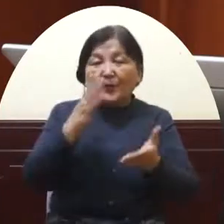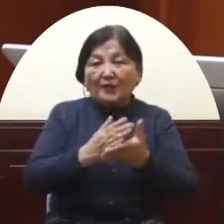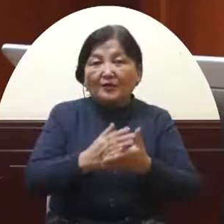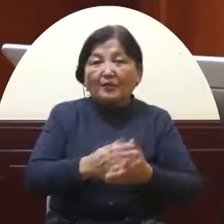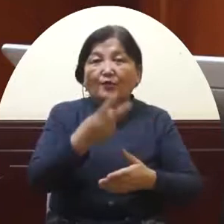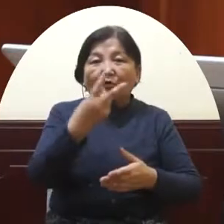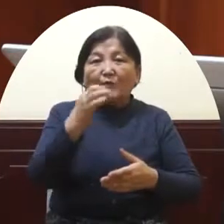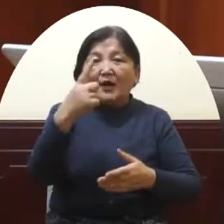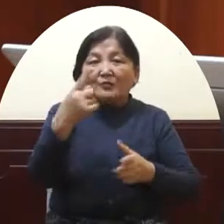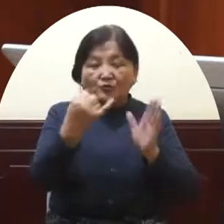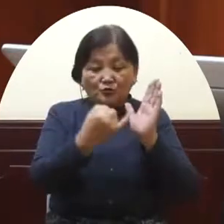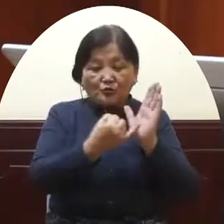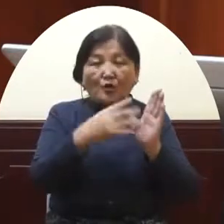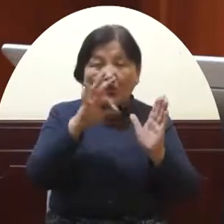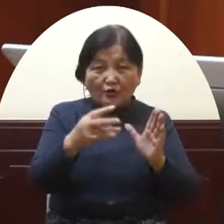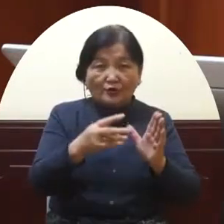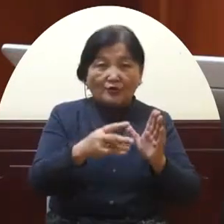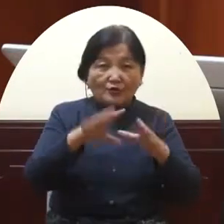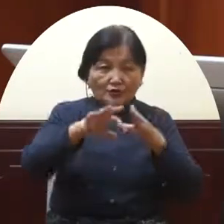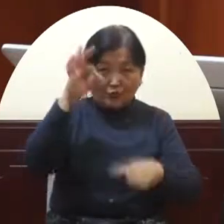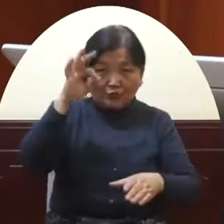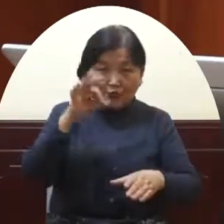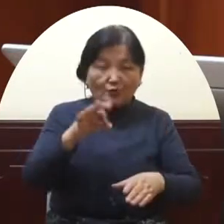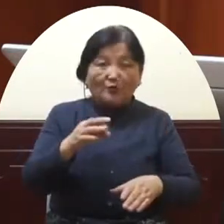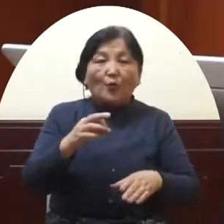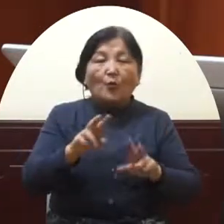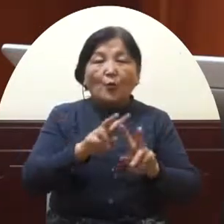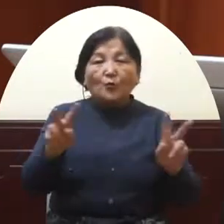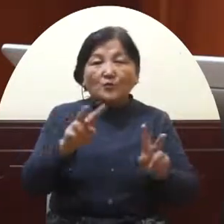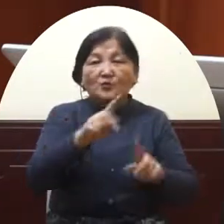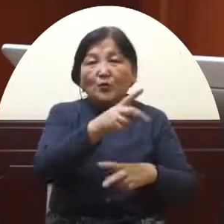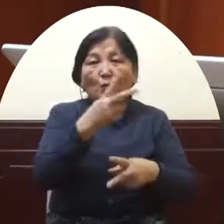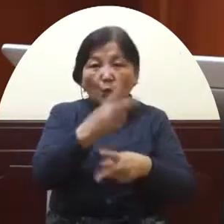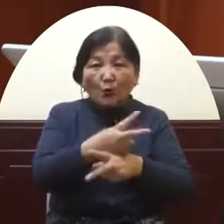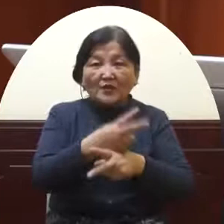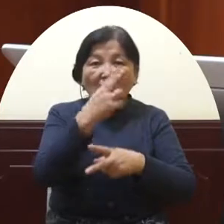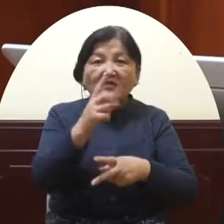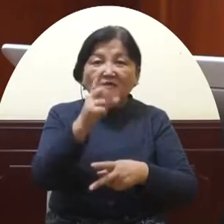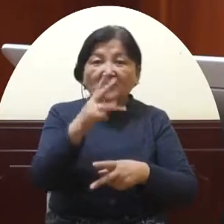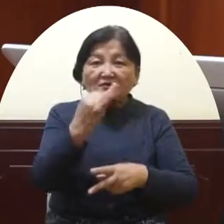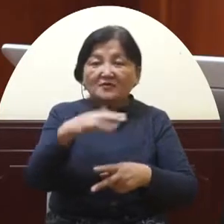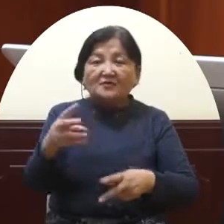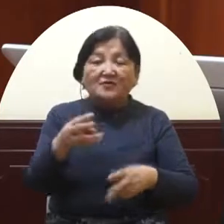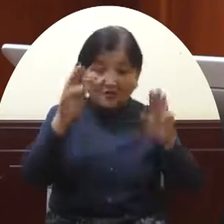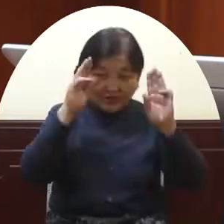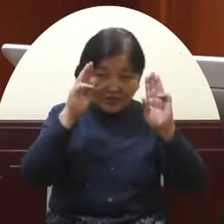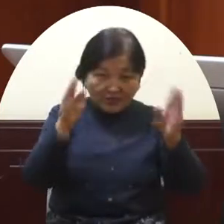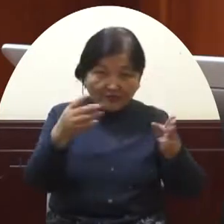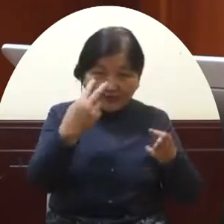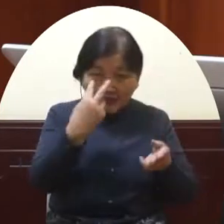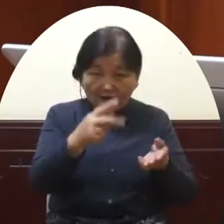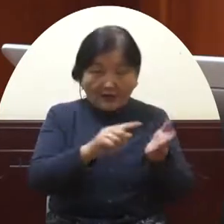2016 оны сонгууль үндсэн хуулийн цэцгийн шийдвэрийг үндэслэж улсын хурал